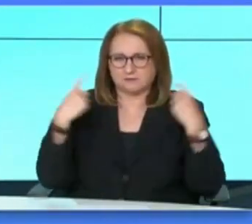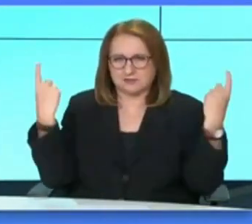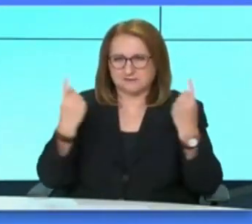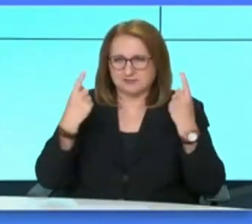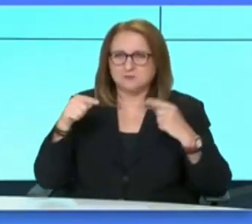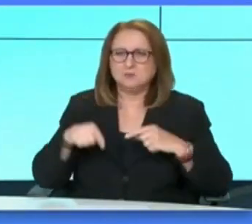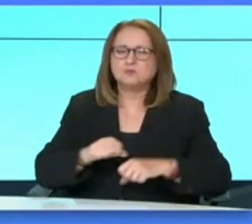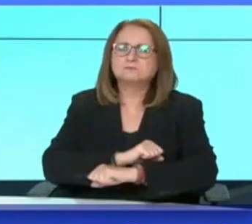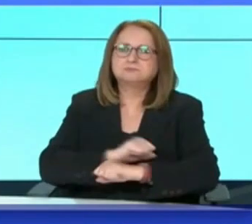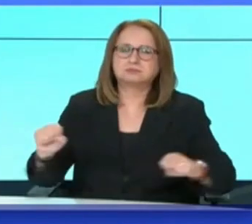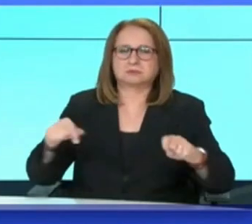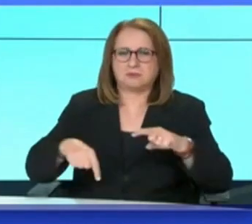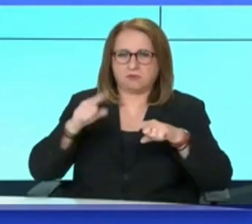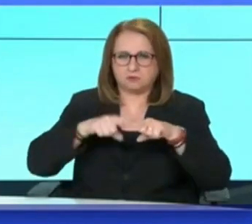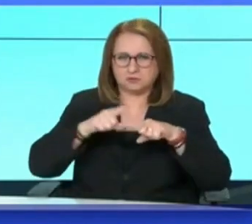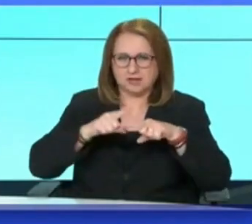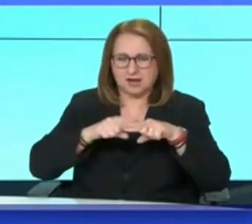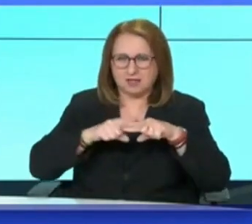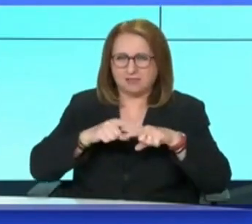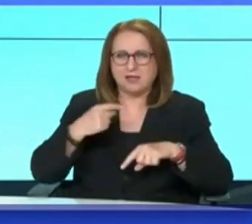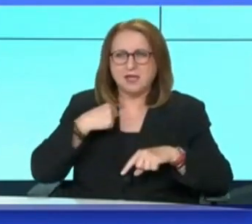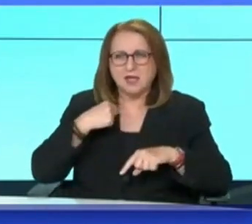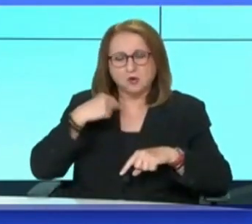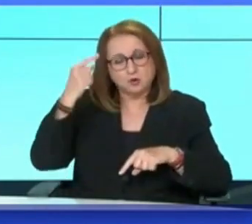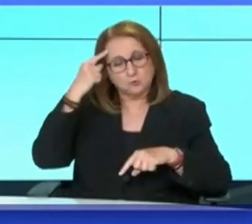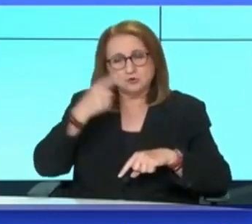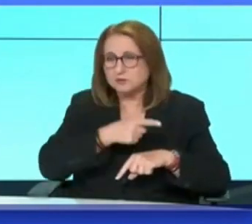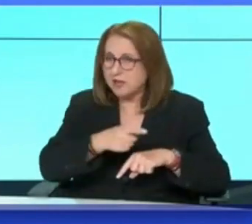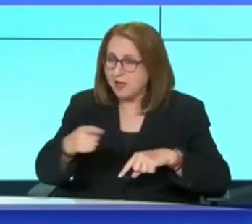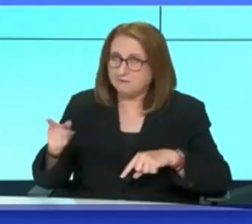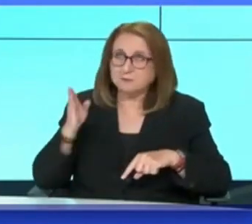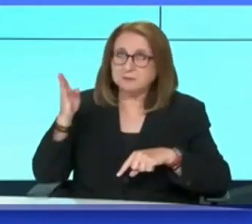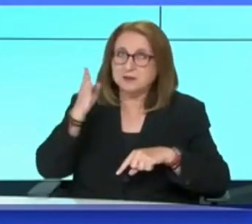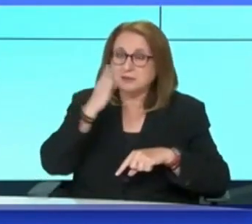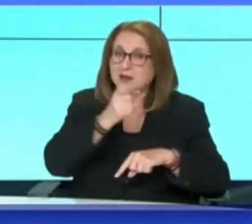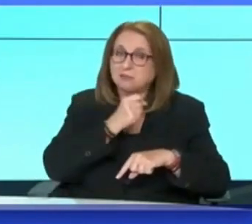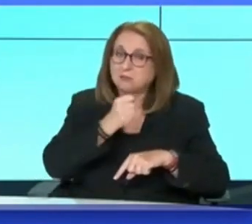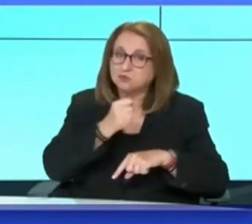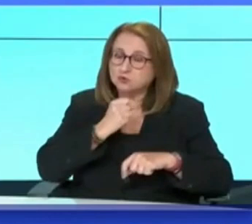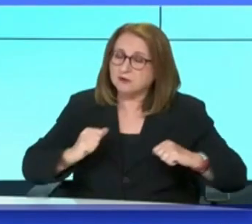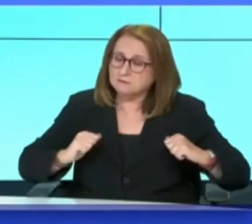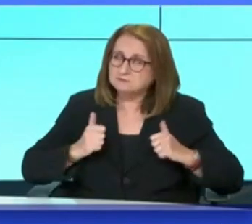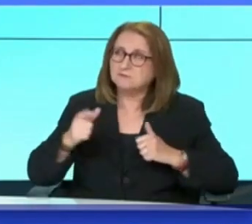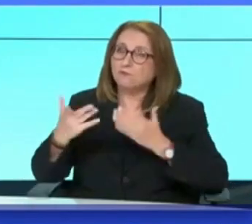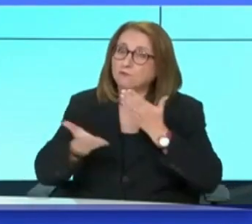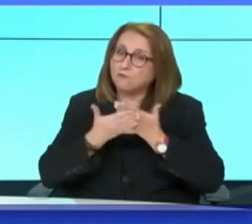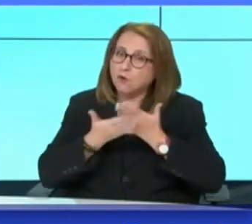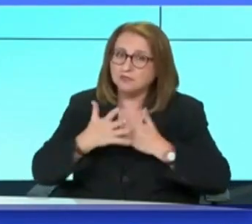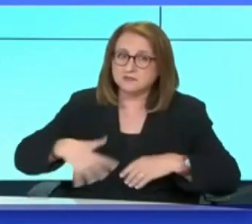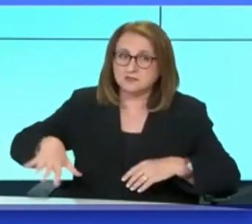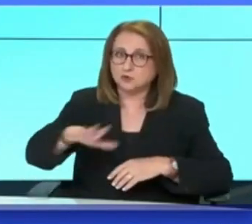χώρα μας. Πιστεύω ότι με τον τρόπο τους βοήθησαν την κοινή γνώμη αλλά και εμάς